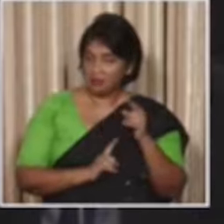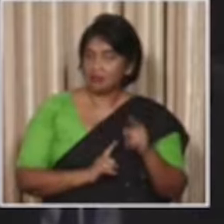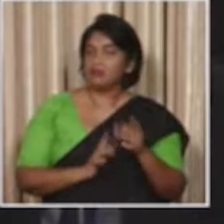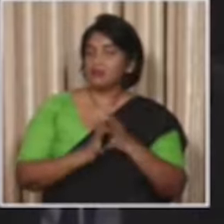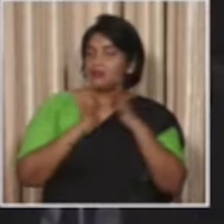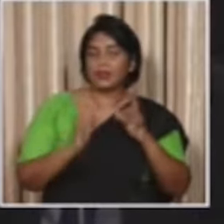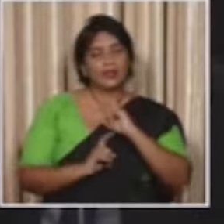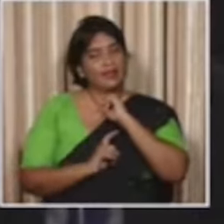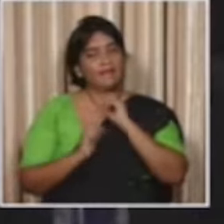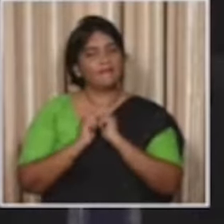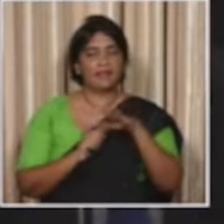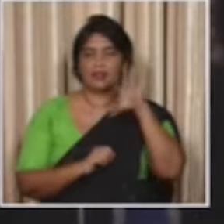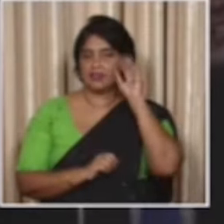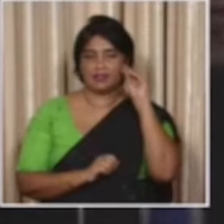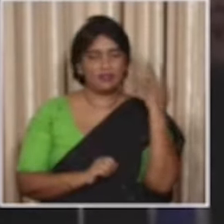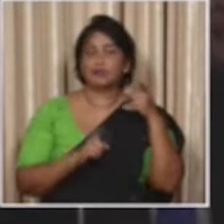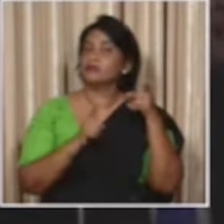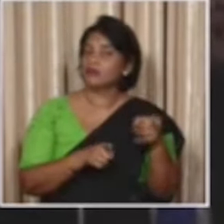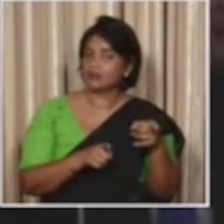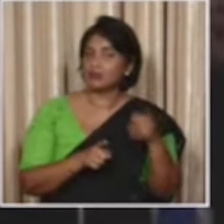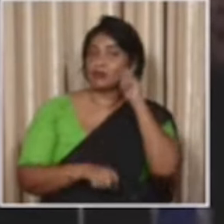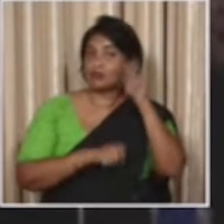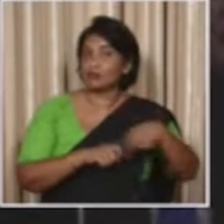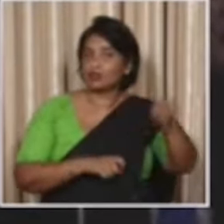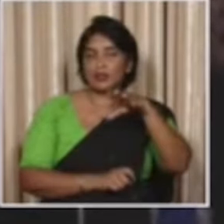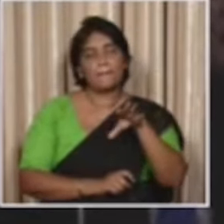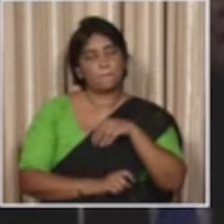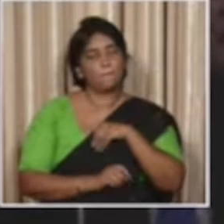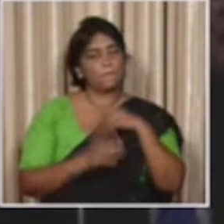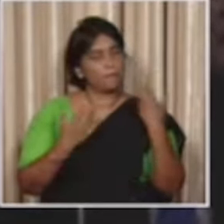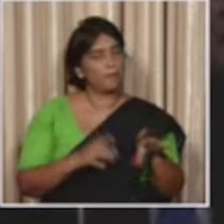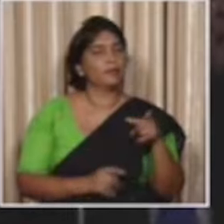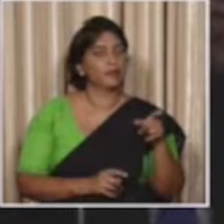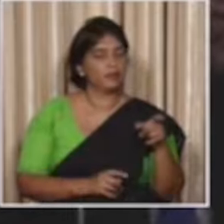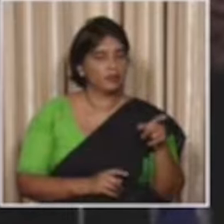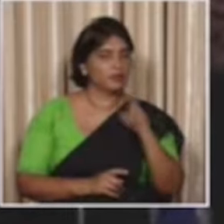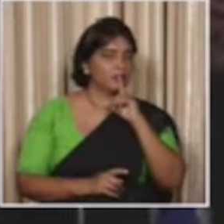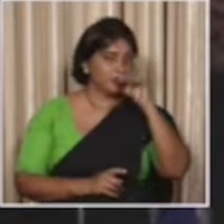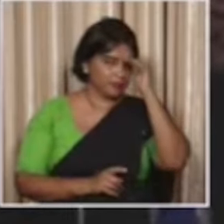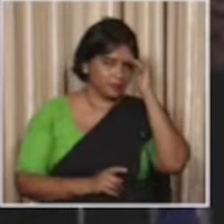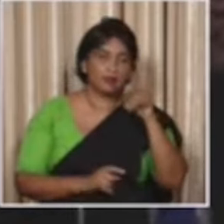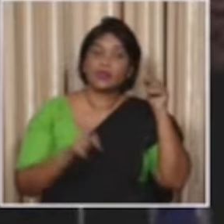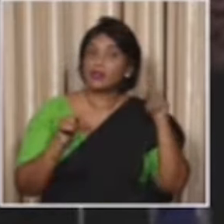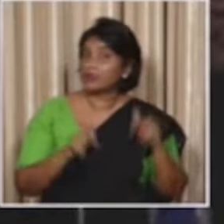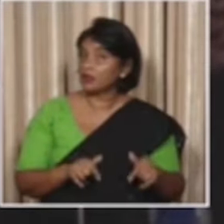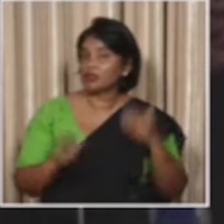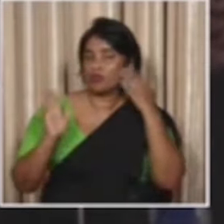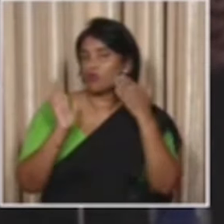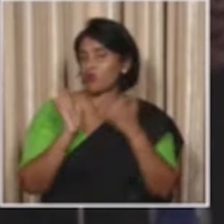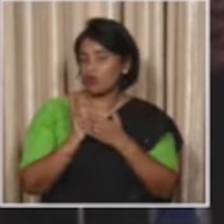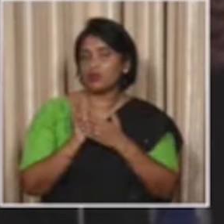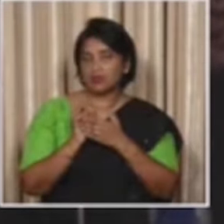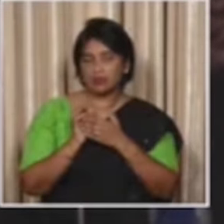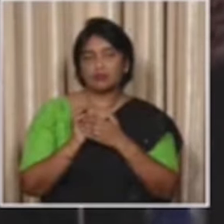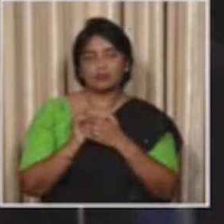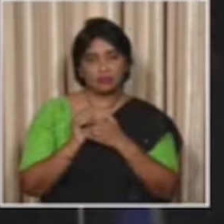කොච්චර දැඟලුවත් තේරුමක් නැහැ. මේක දැන් මහ ජනතාව පිළියම් ඉවරයි ජනා මේ කතානායකතුමනි. දැන් තත්ත්වයේ පිළිබඳව හොඳ